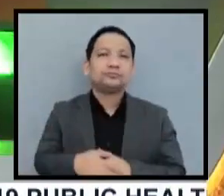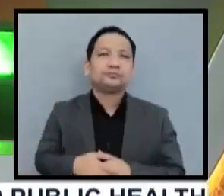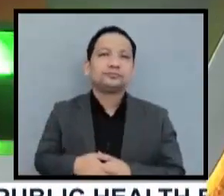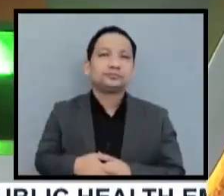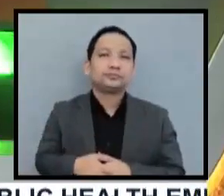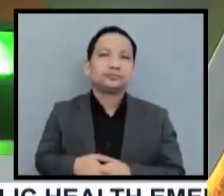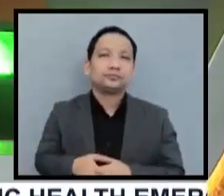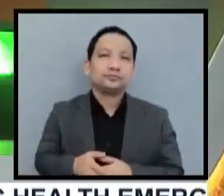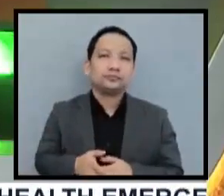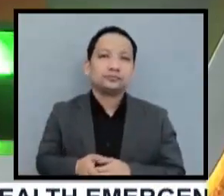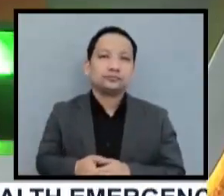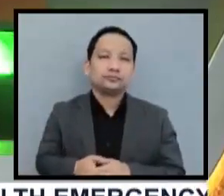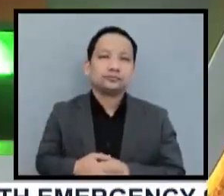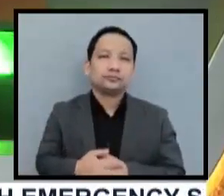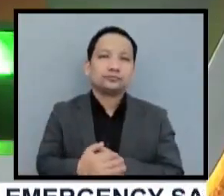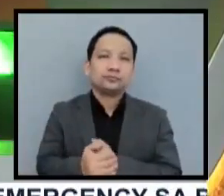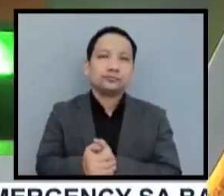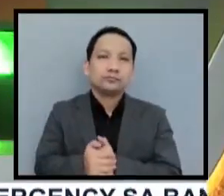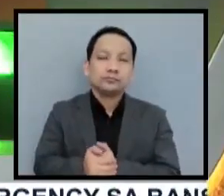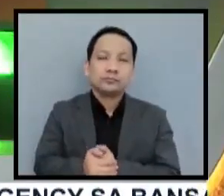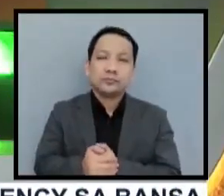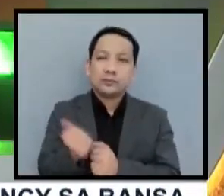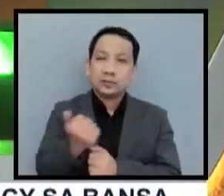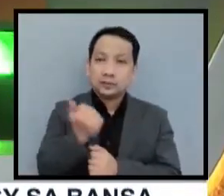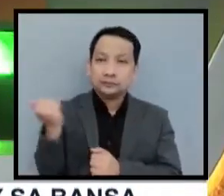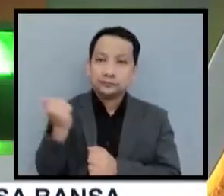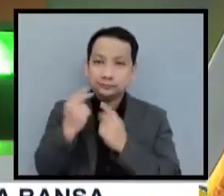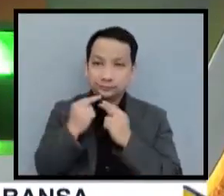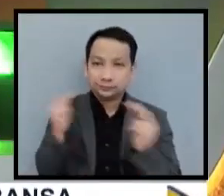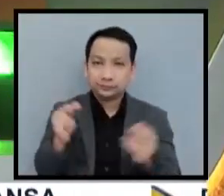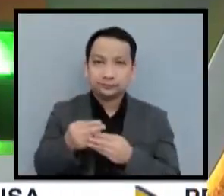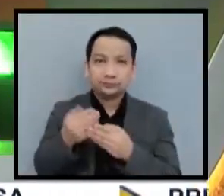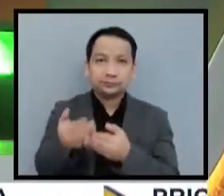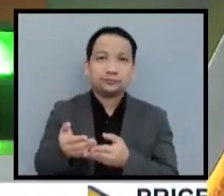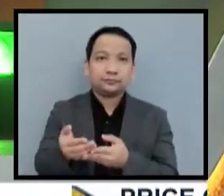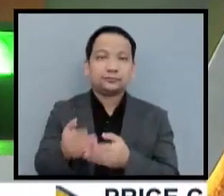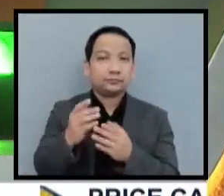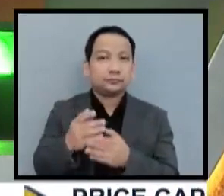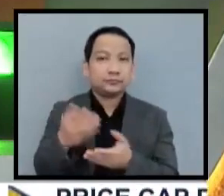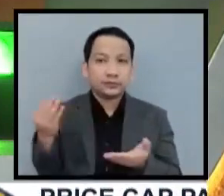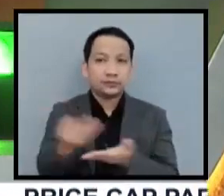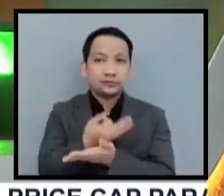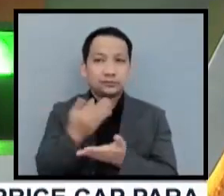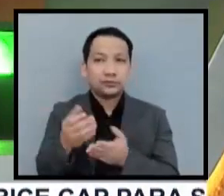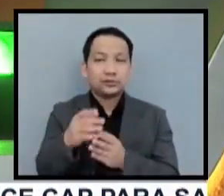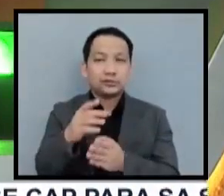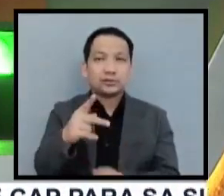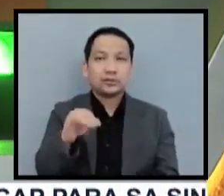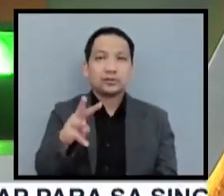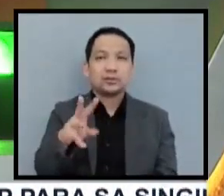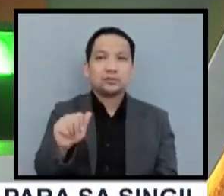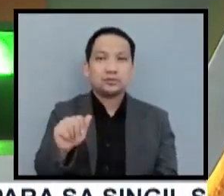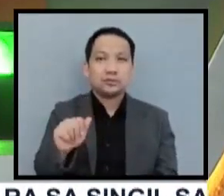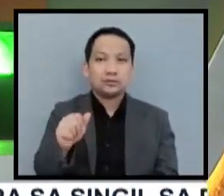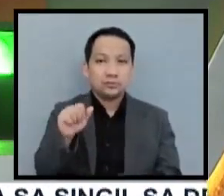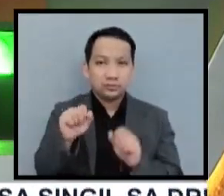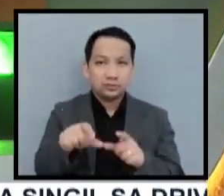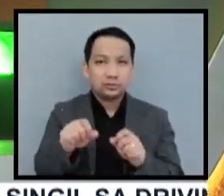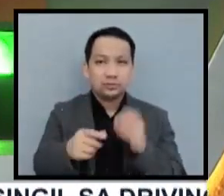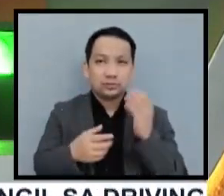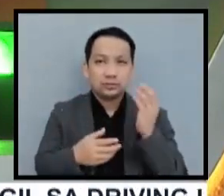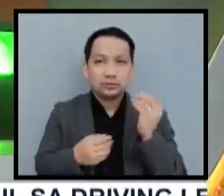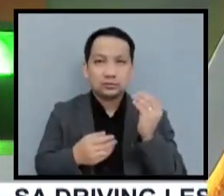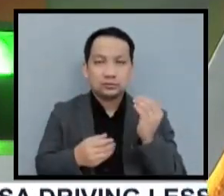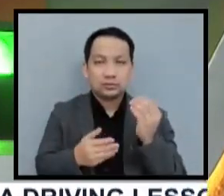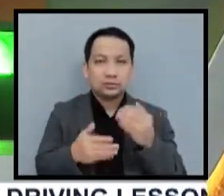Patuloy pa rin sa paghatid ng abot-kayang presyo, ang mga sariwang produkto po ang Kadiwa Stores. Ang update sa presyo ng ilang mga